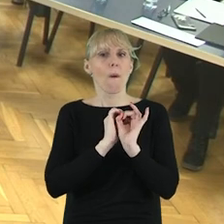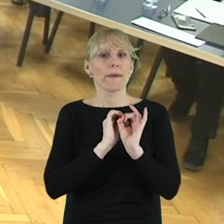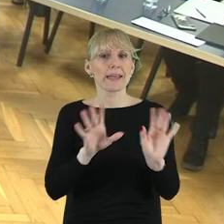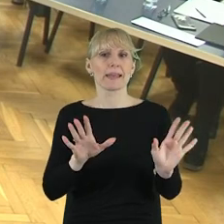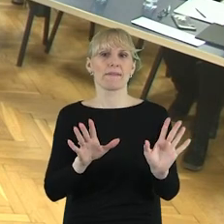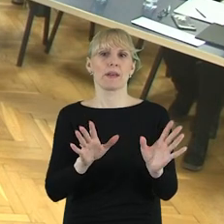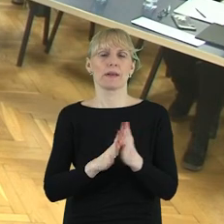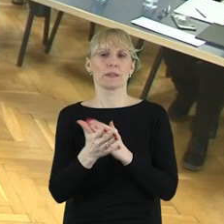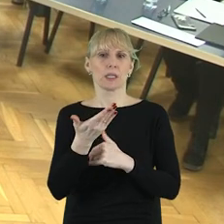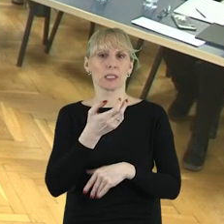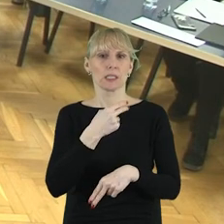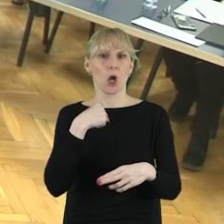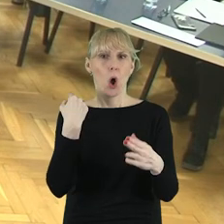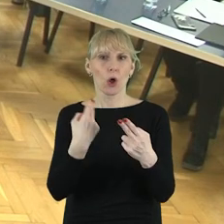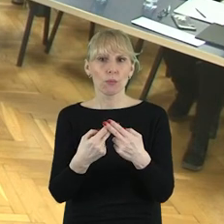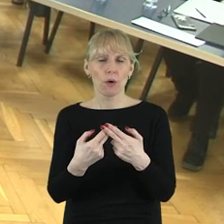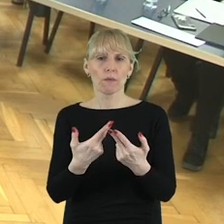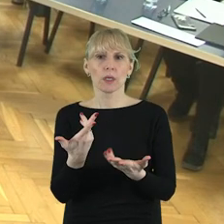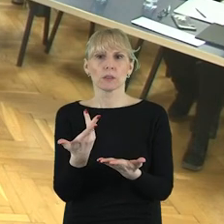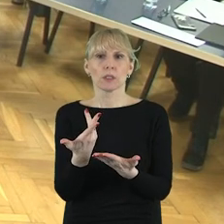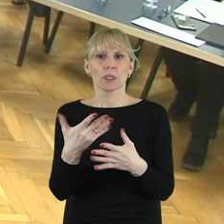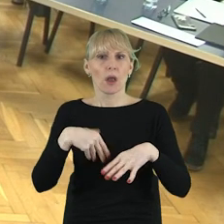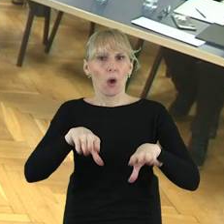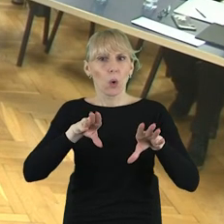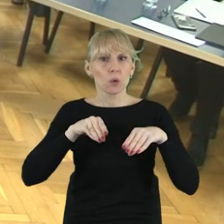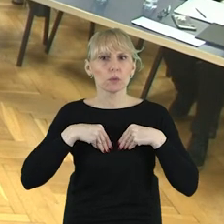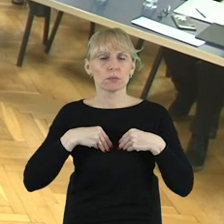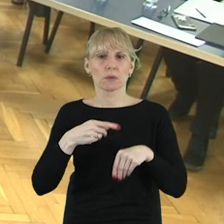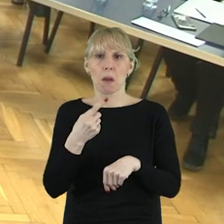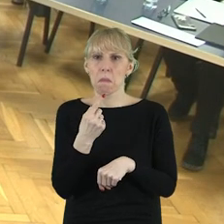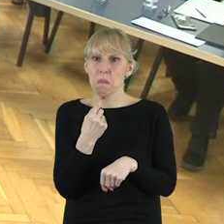odpowiedzi. Uzyskałem bardzo